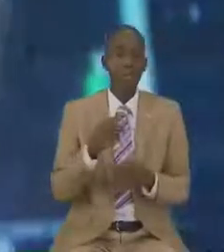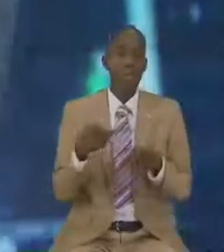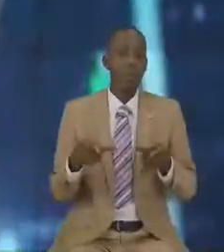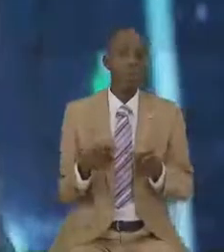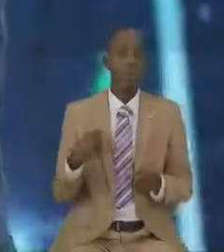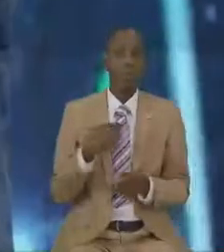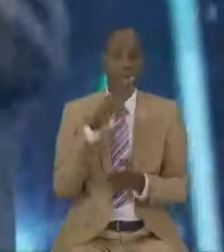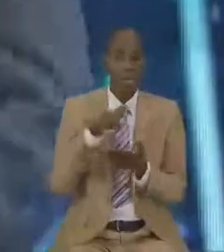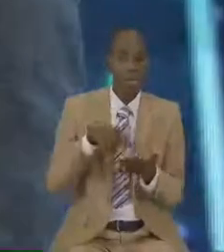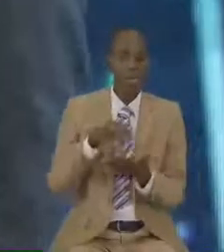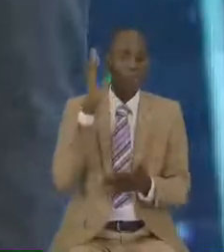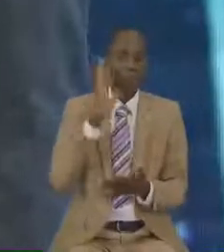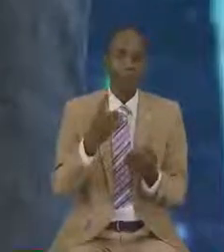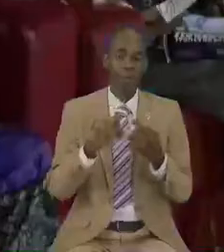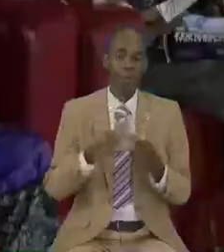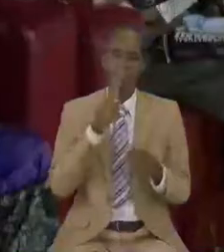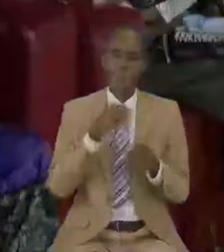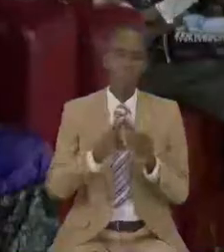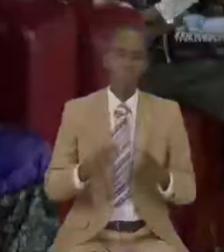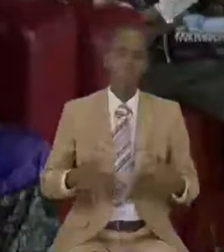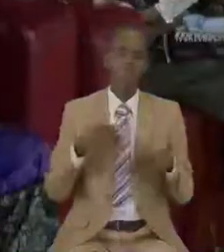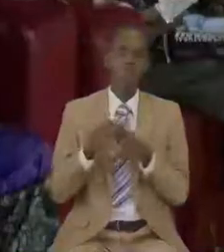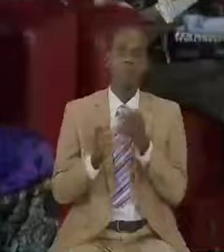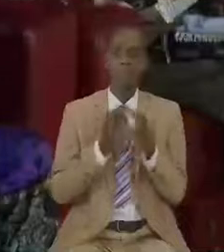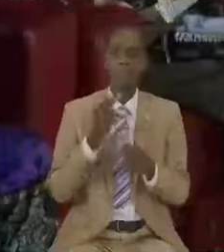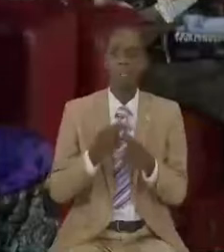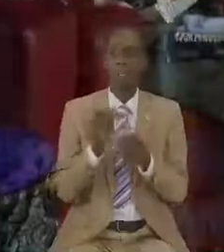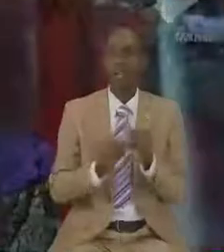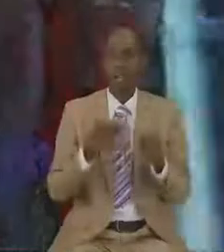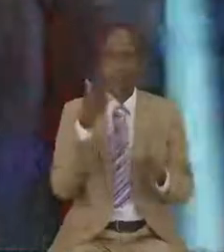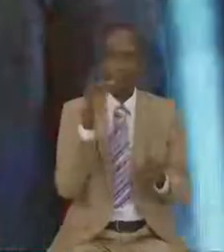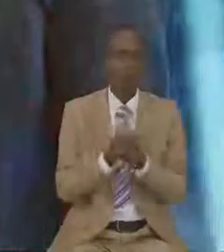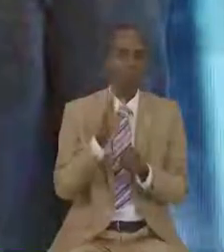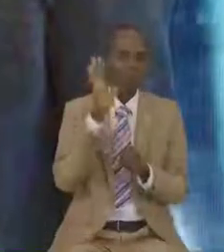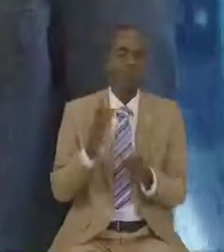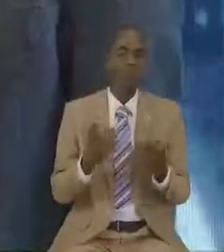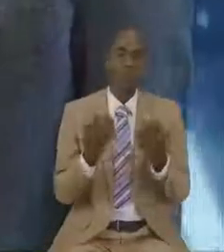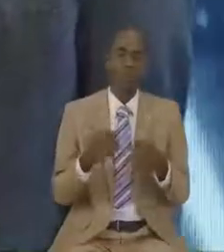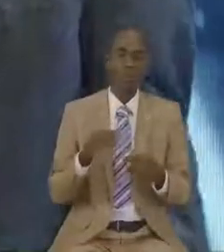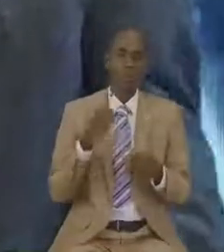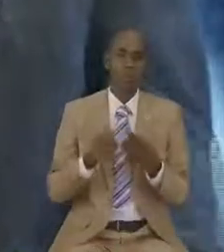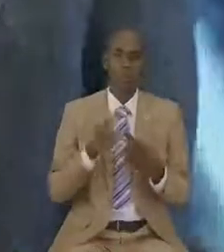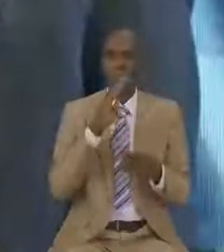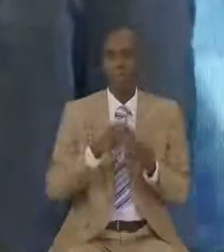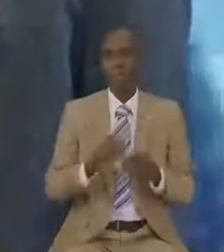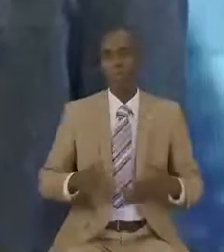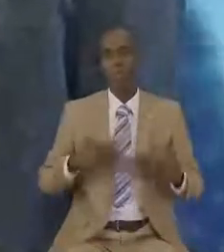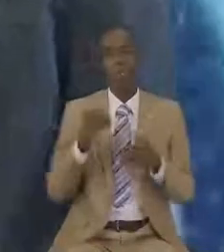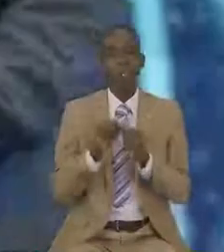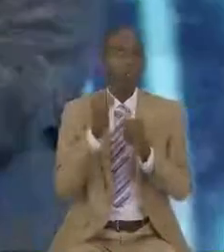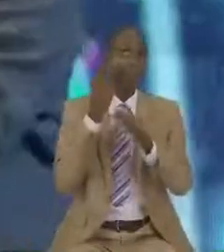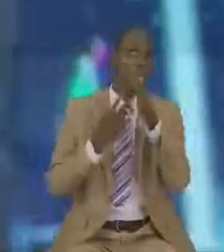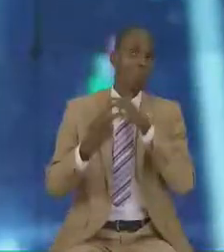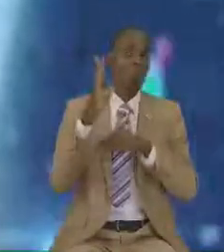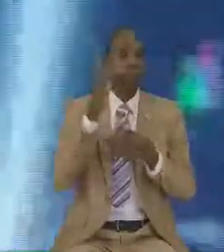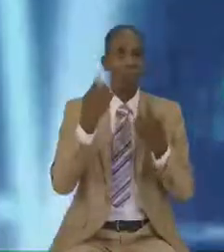aujourd'hui, les passages que nous lisons seront accomplis dans ta vie. Toute promesse accomplie dans ta vie.